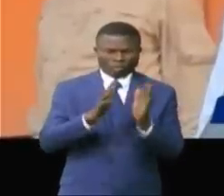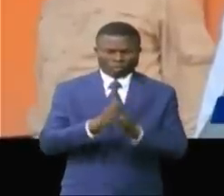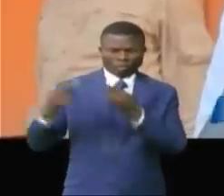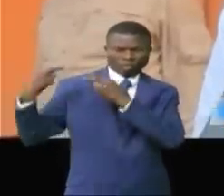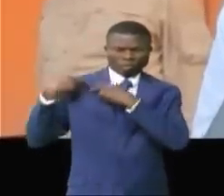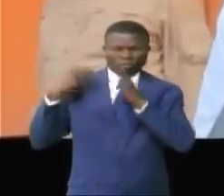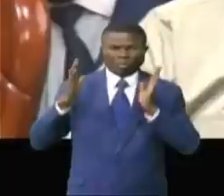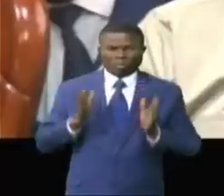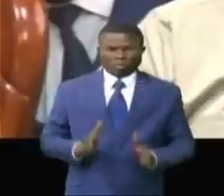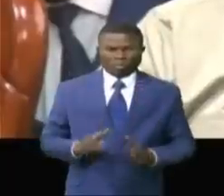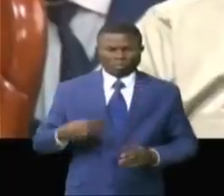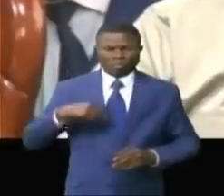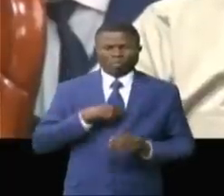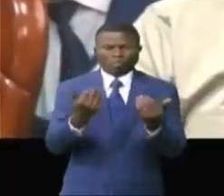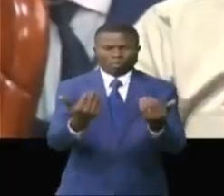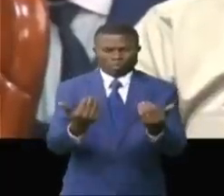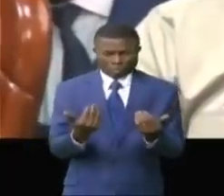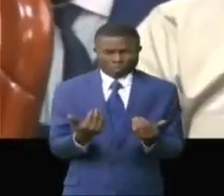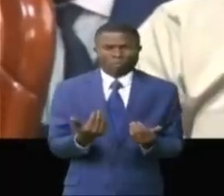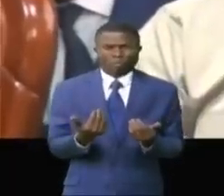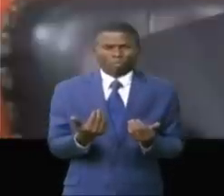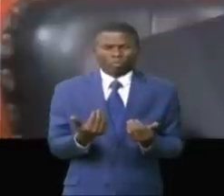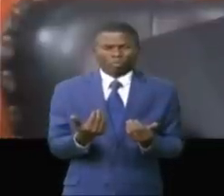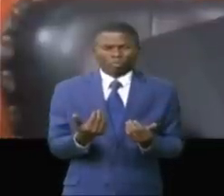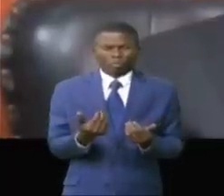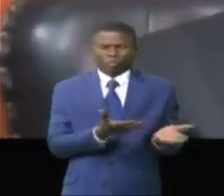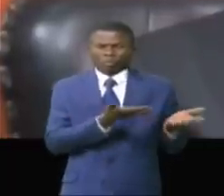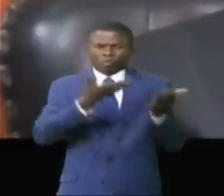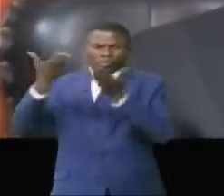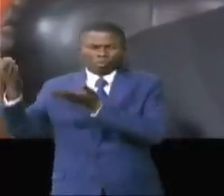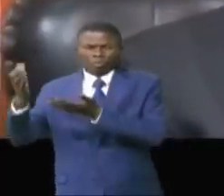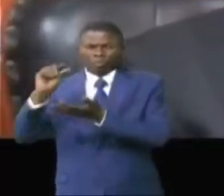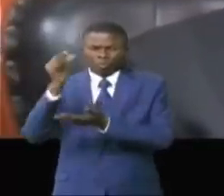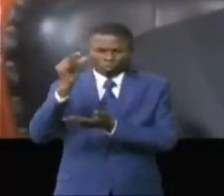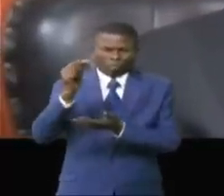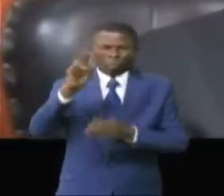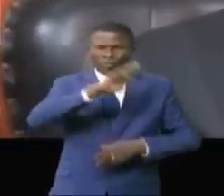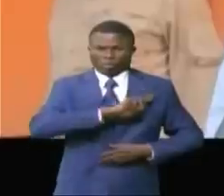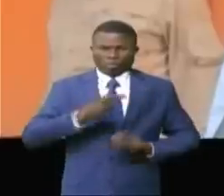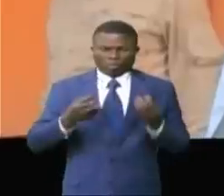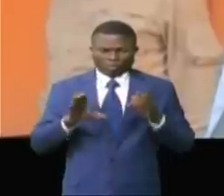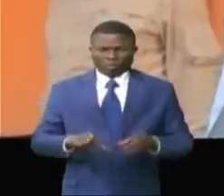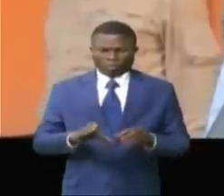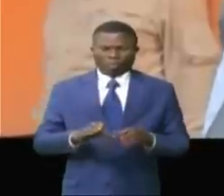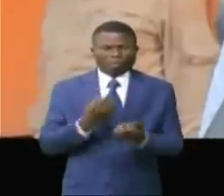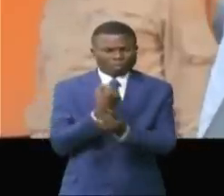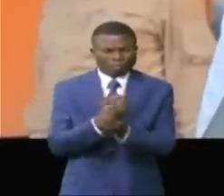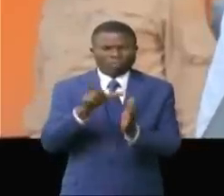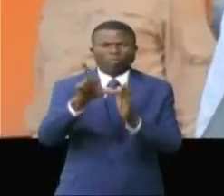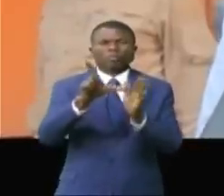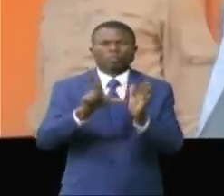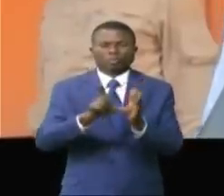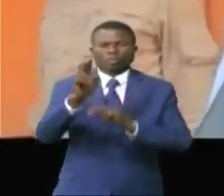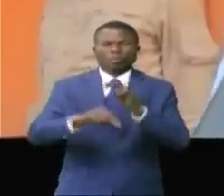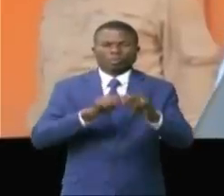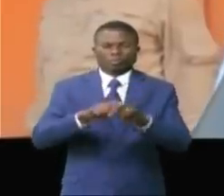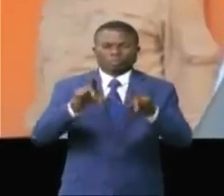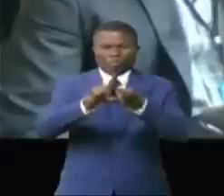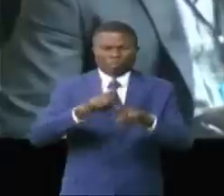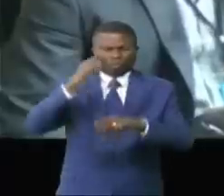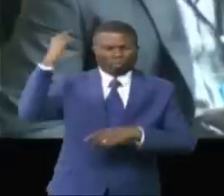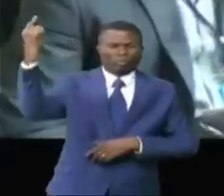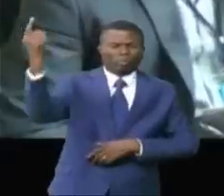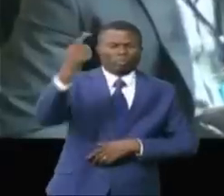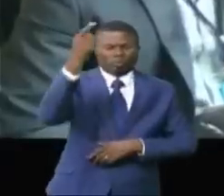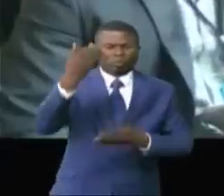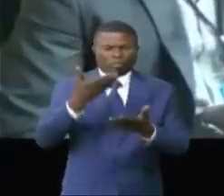responsables, et nous voulons aussi que l'exportation de minerais en Ville-Mortie du Congo respecte la norme nationale, régionale et